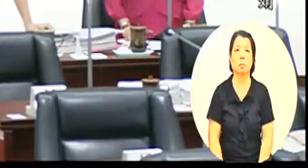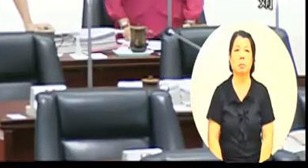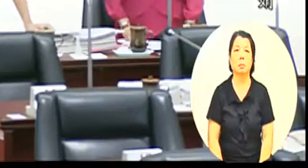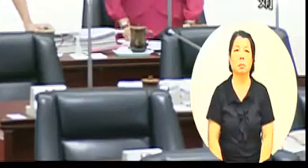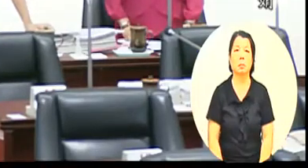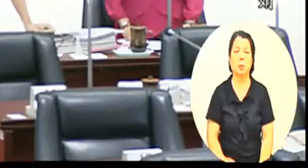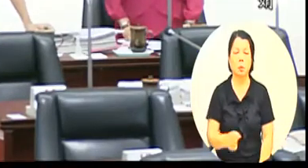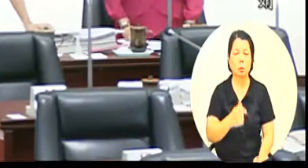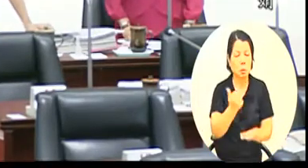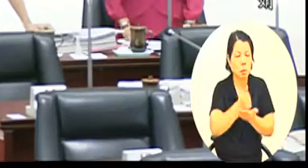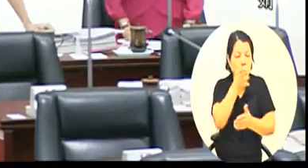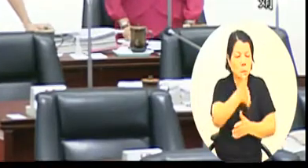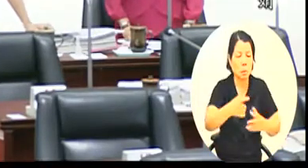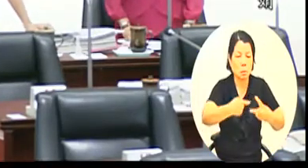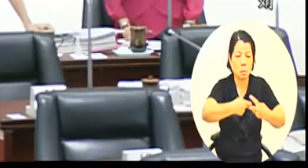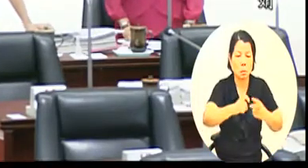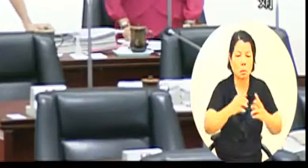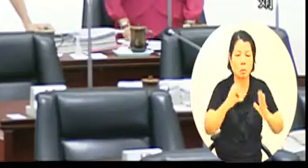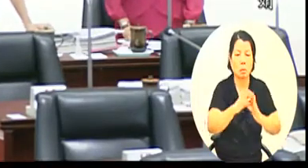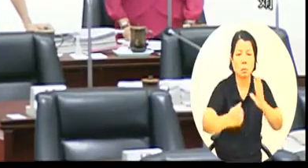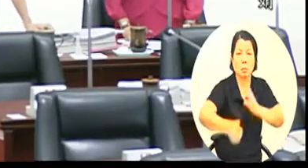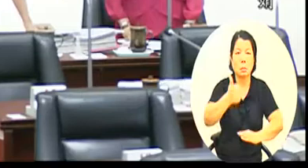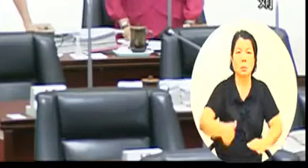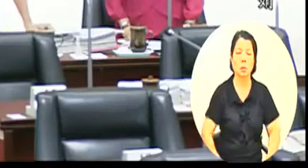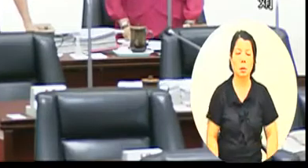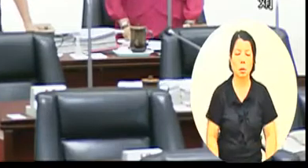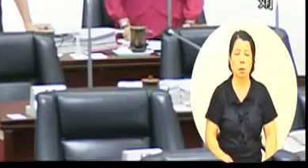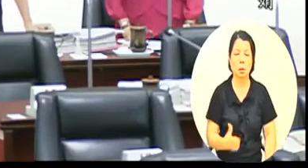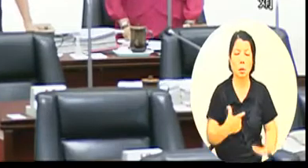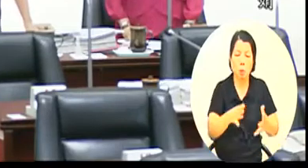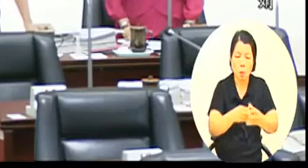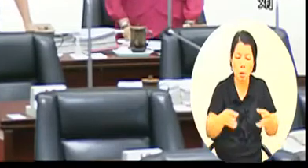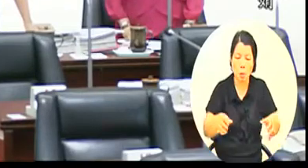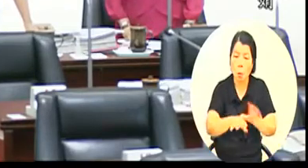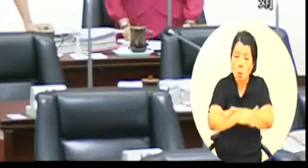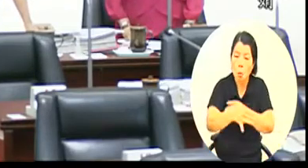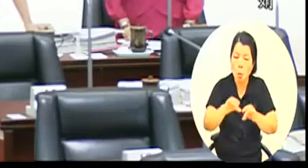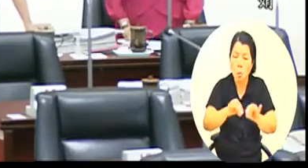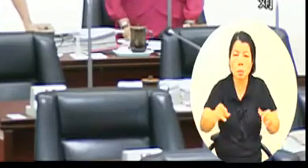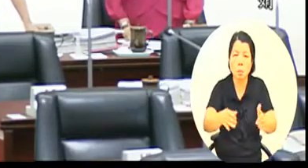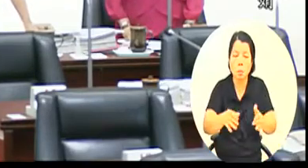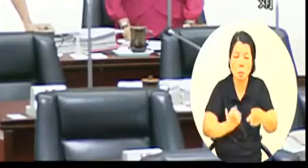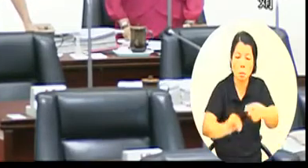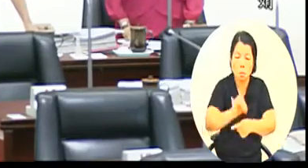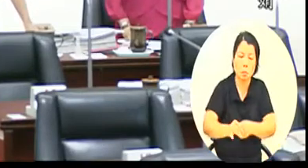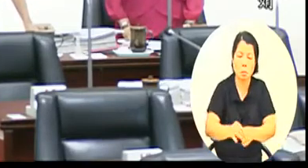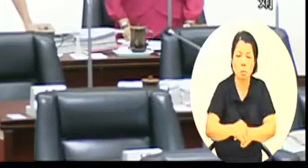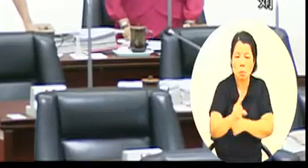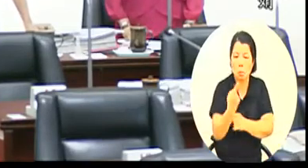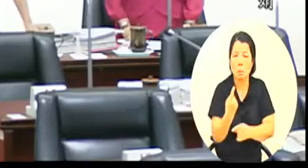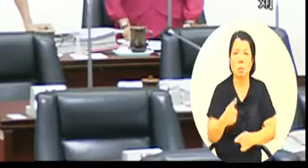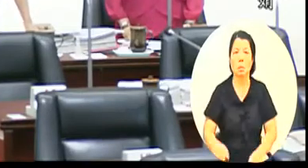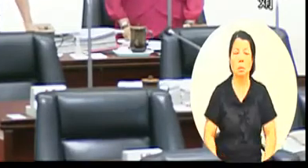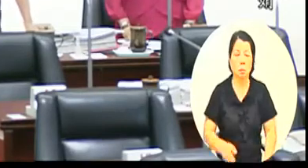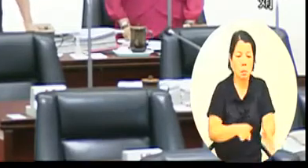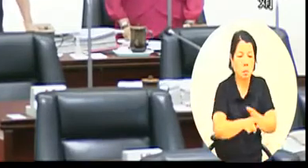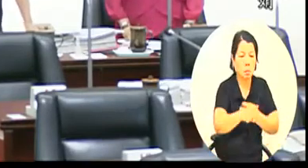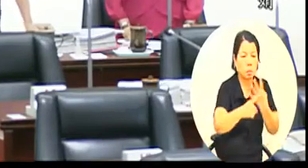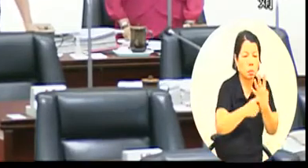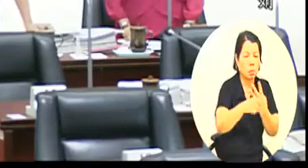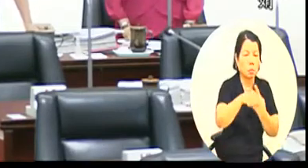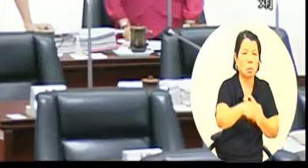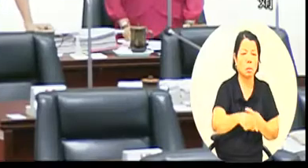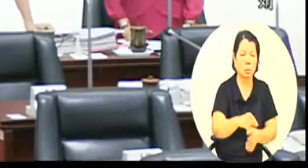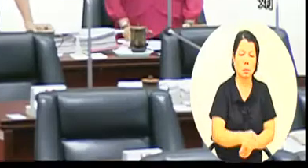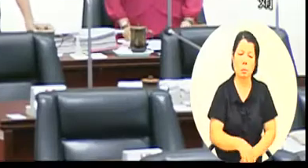在这边我先请教我们李局长哦，容积率怎么来的？你可不可以先简单的解释一下容积率，在你的专业领域的话，容积